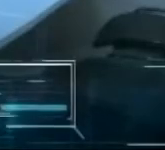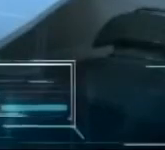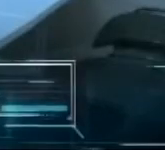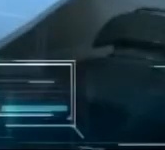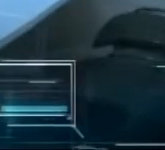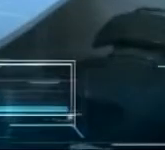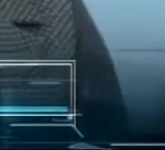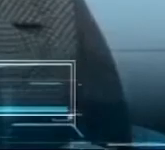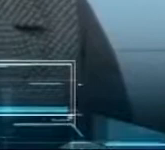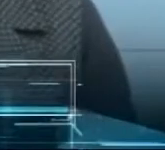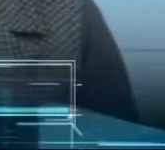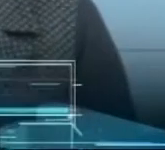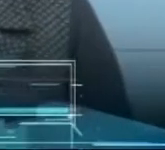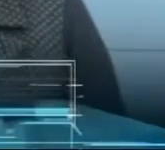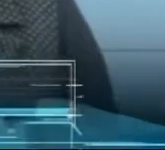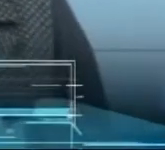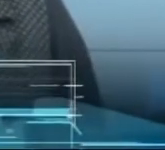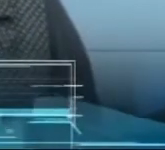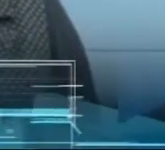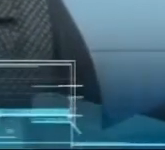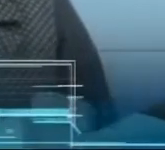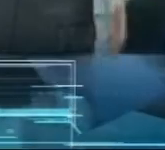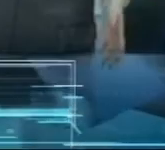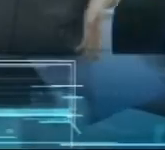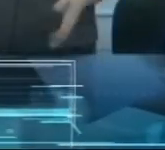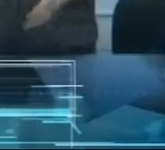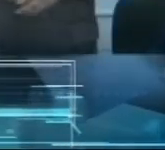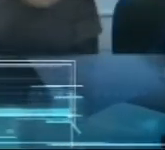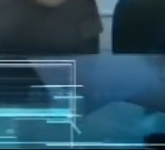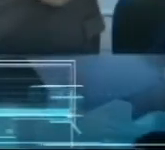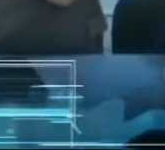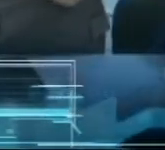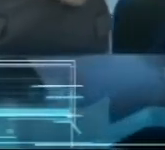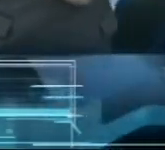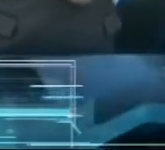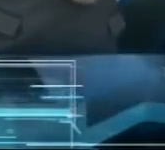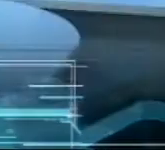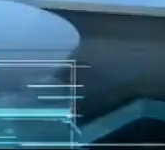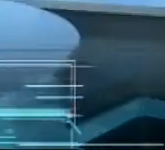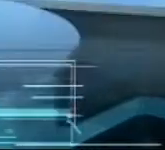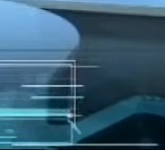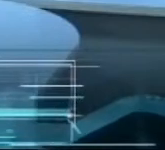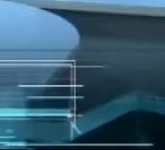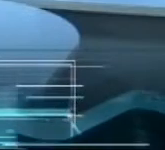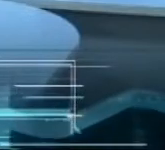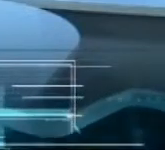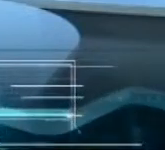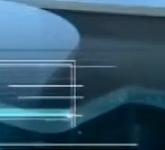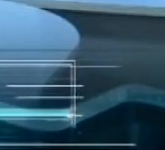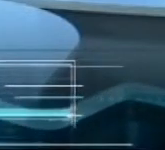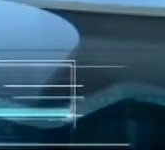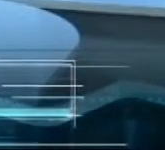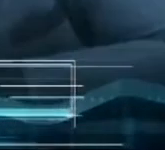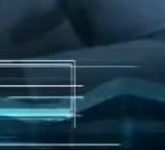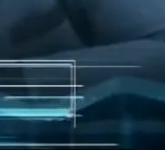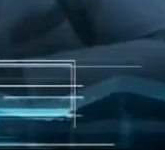Работы по строительству водопровода в селе Кайнар, а также реконструкция водозабора в микрорайоне Затон и поселке Шульбинск отстают от графика. Об этом стало известно на